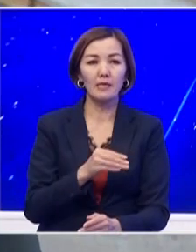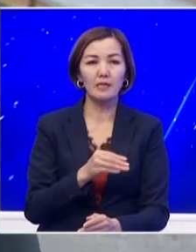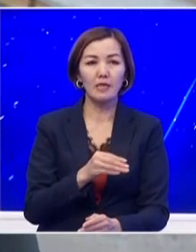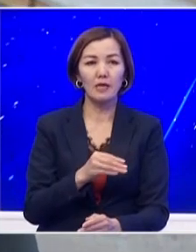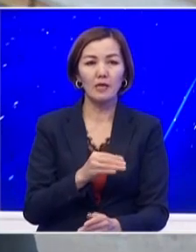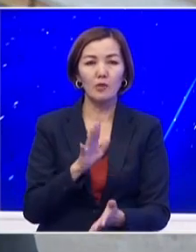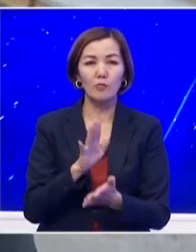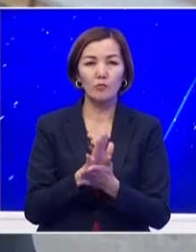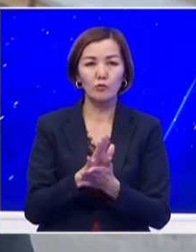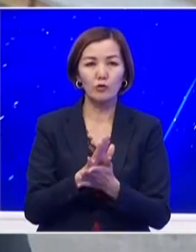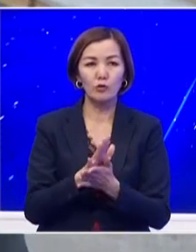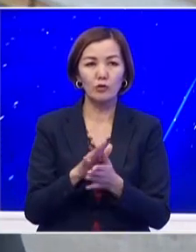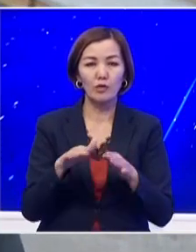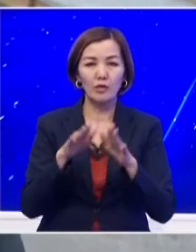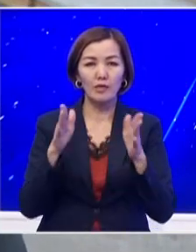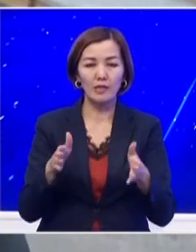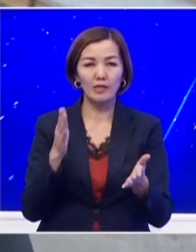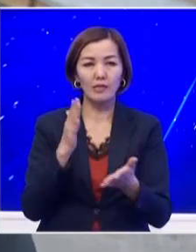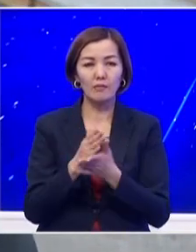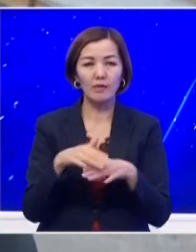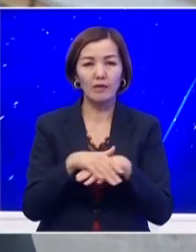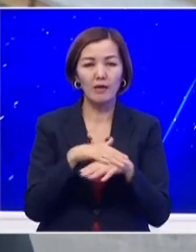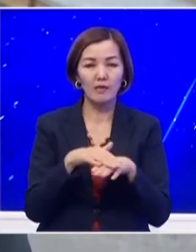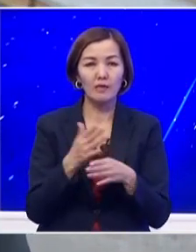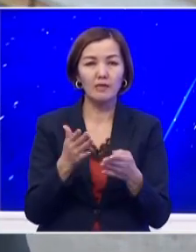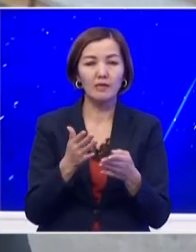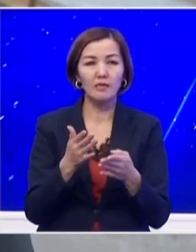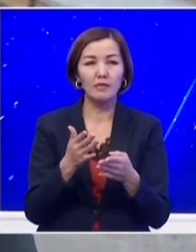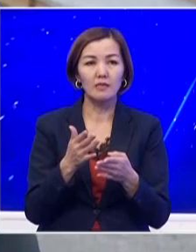мусор контейнерлер бар. Халық